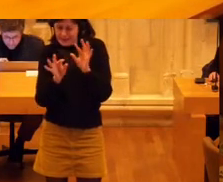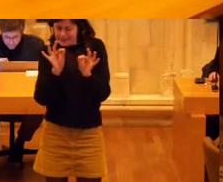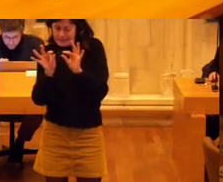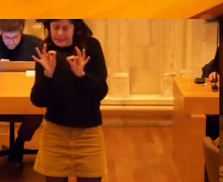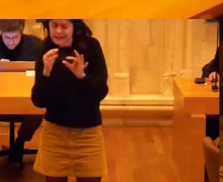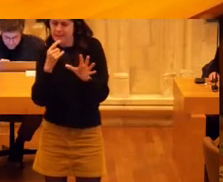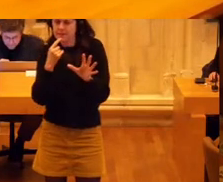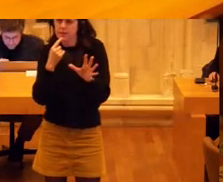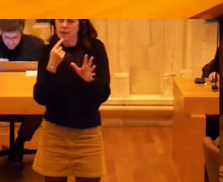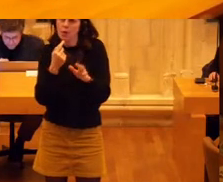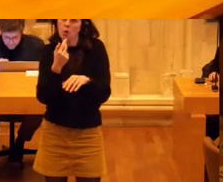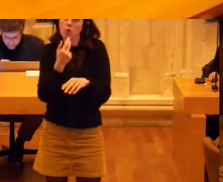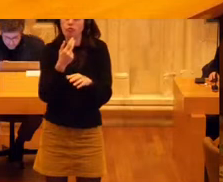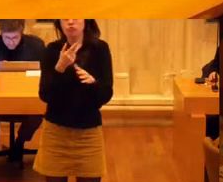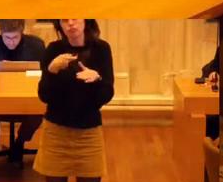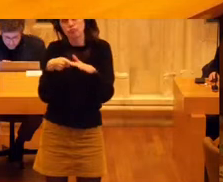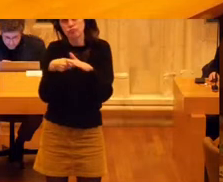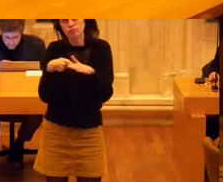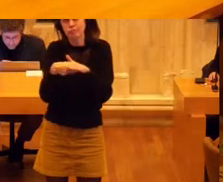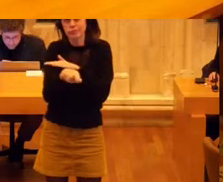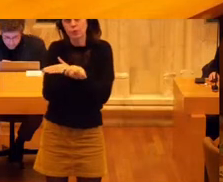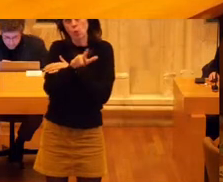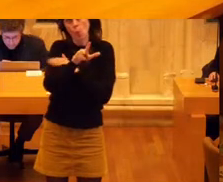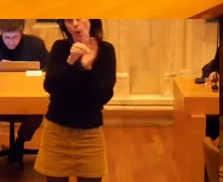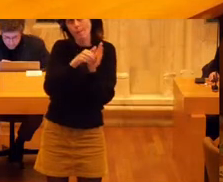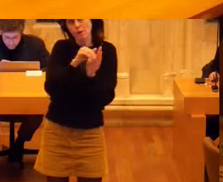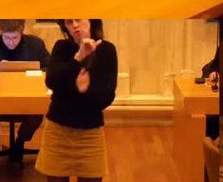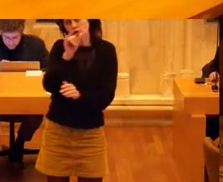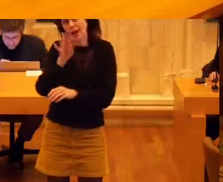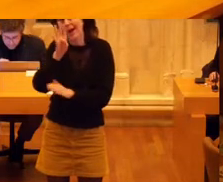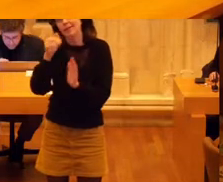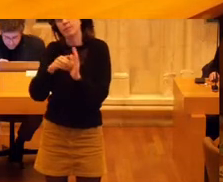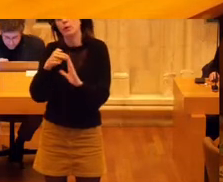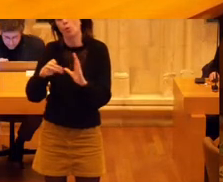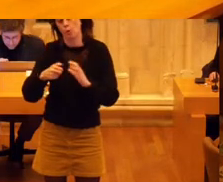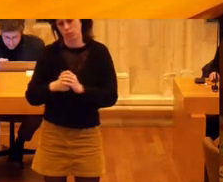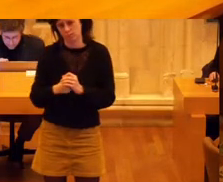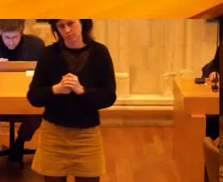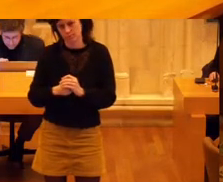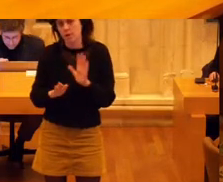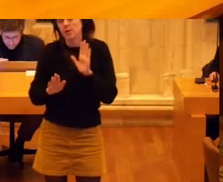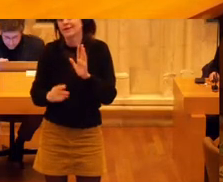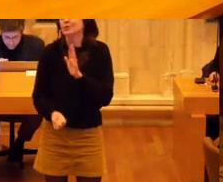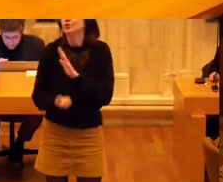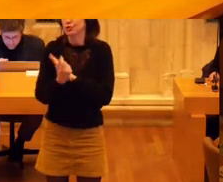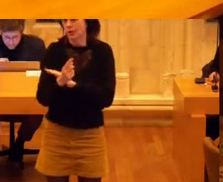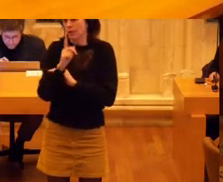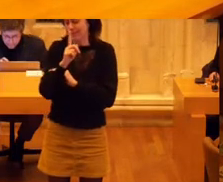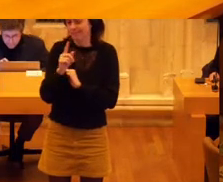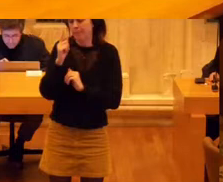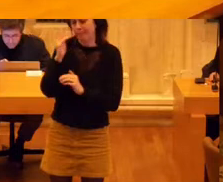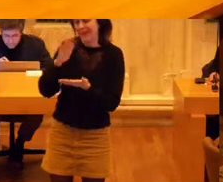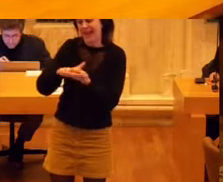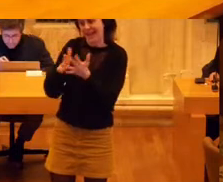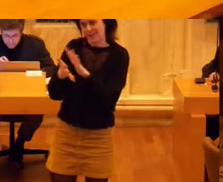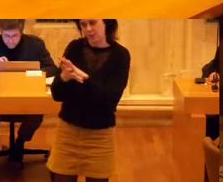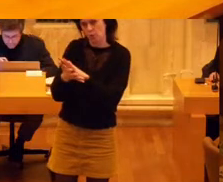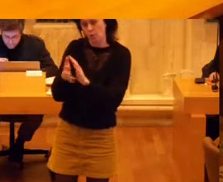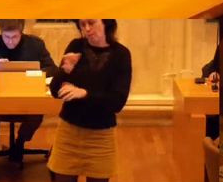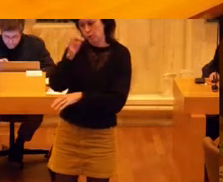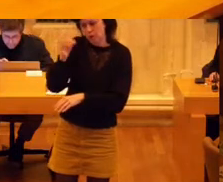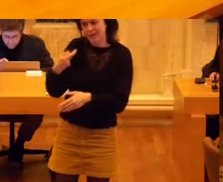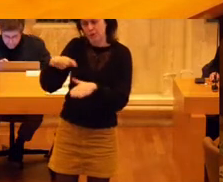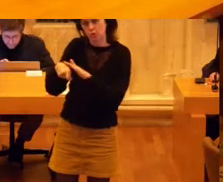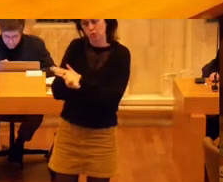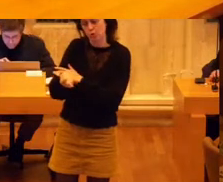entre 3 000 et 4 000 euros. Alors sauf quand l'association en fait était déjà à un taux de subvention publique